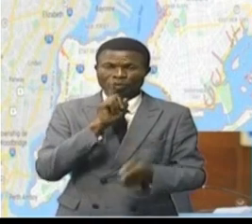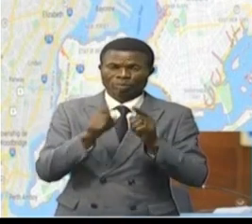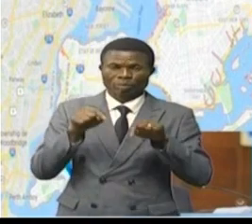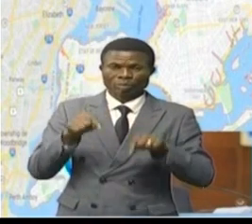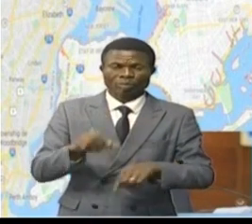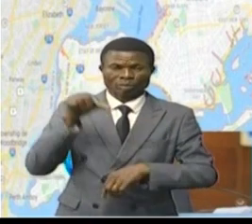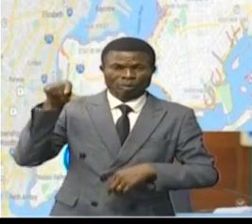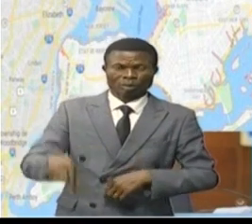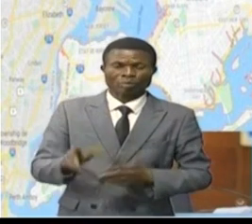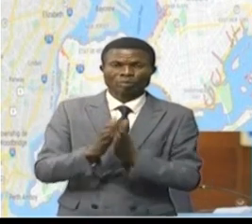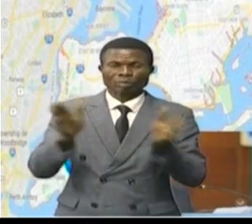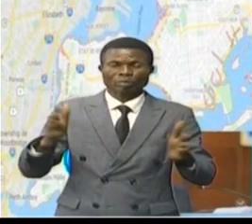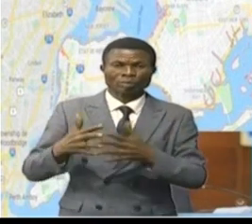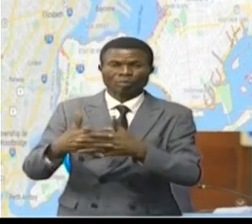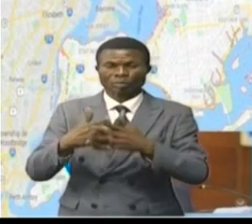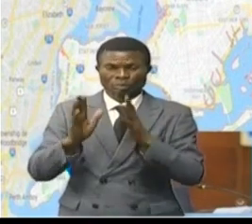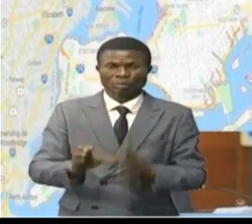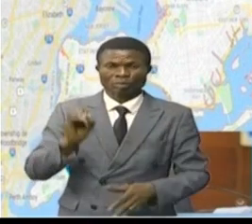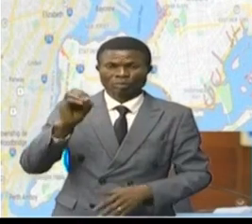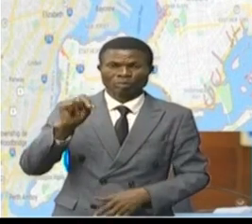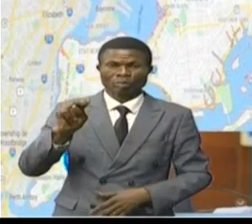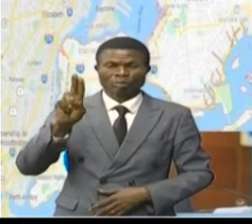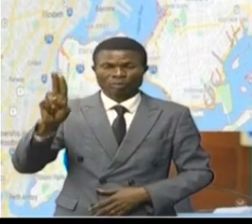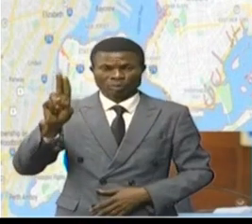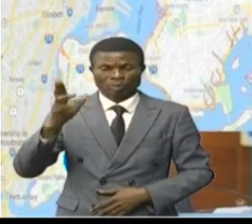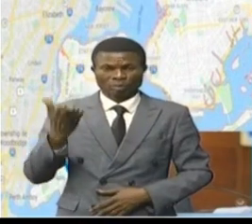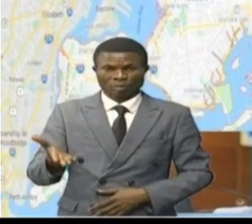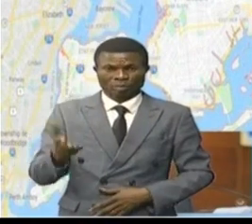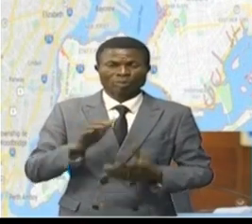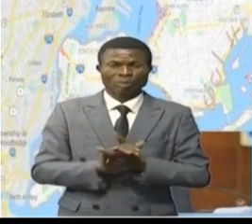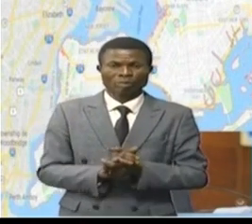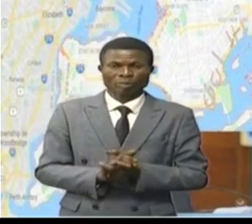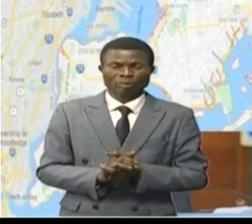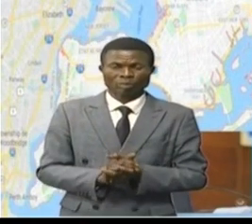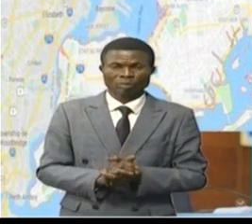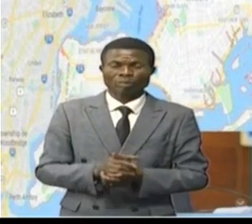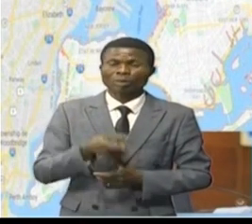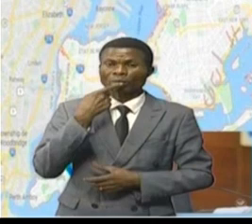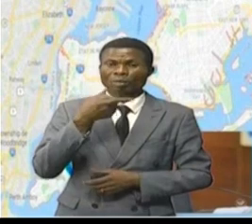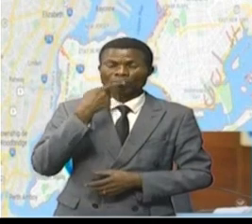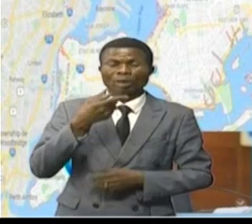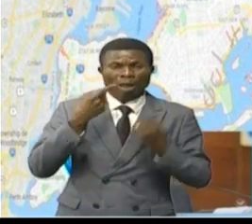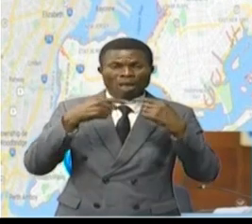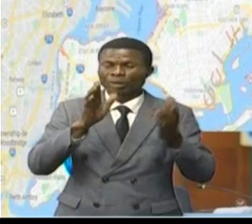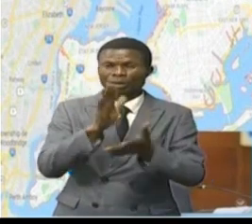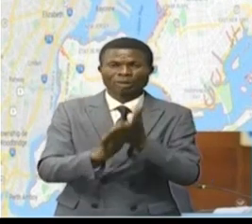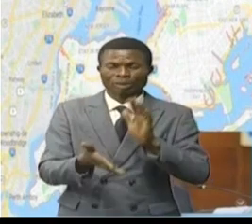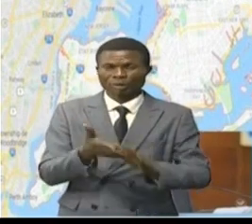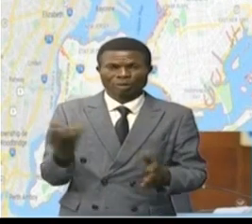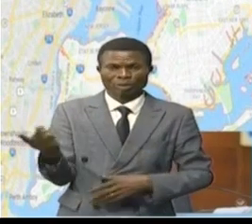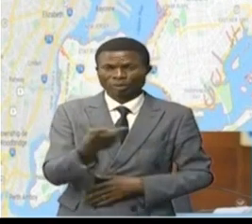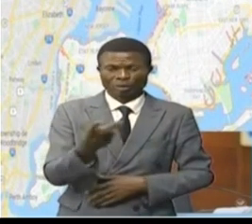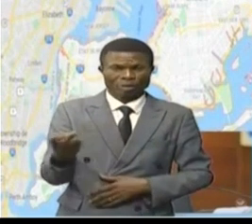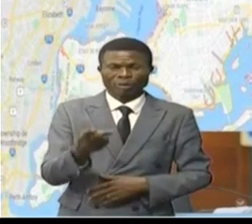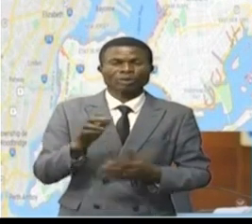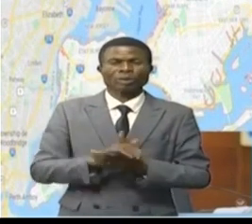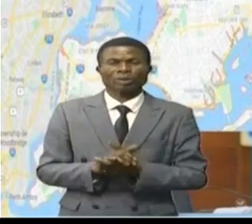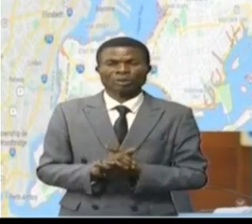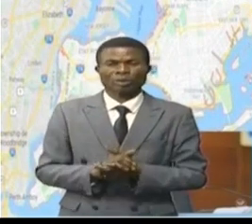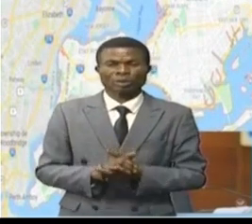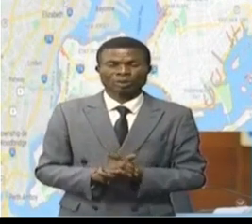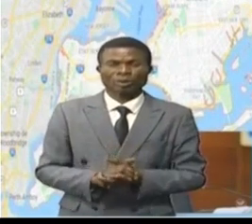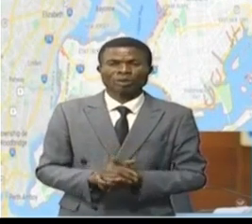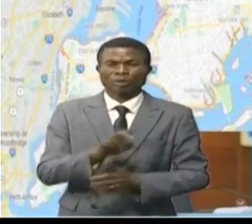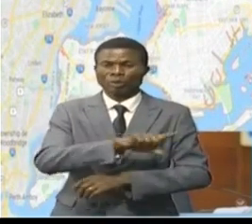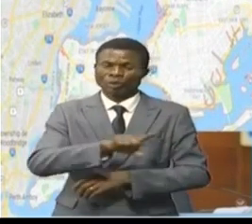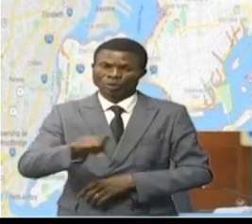quartier général de l'ONU, au 27e niveau du Palais des Verts. Aucune déclaration n'a été faite à l'issue de cette rencontre de près d'une